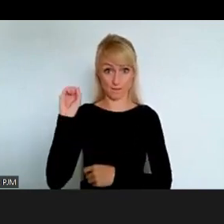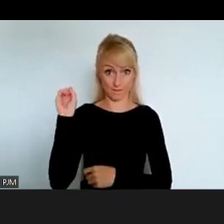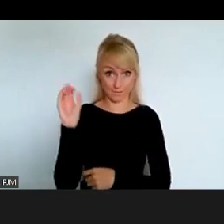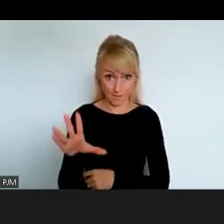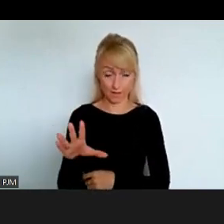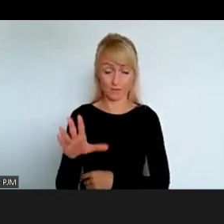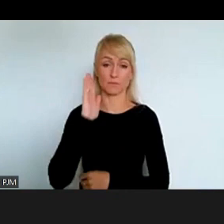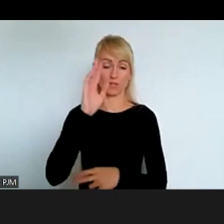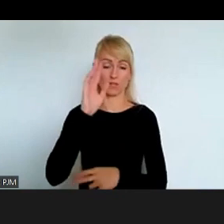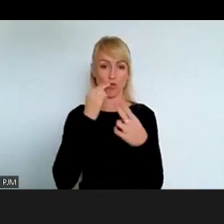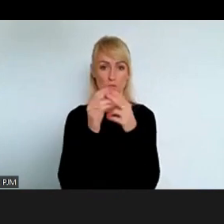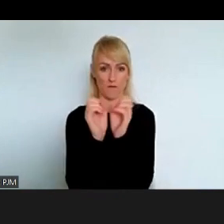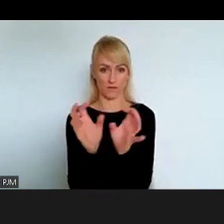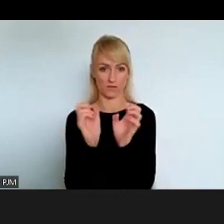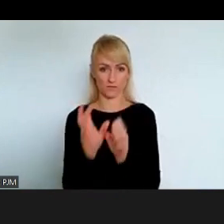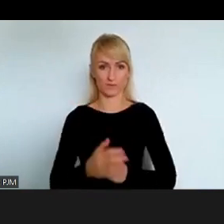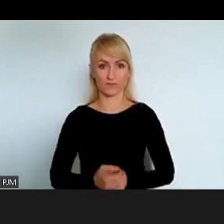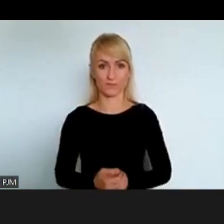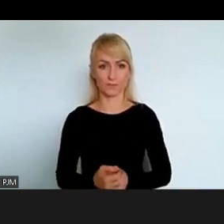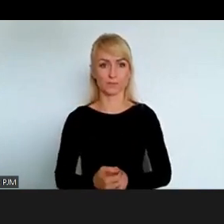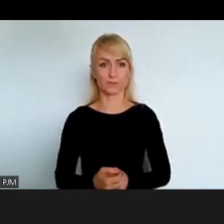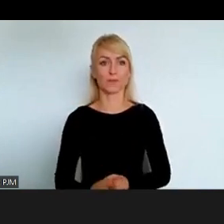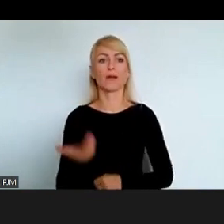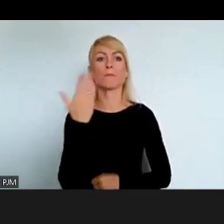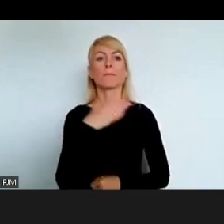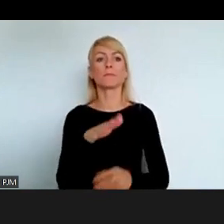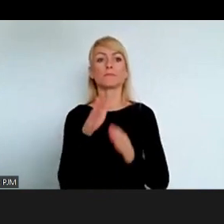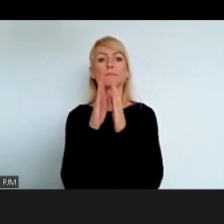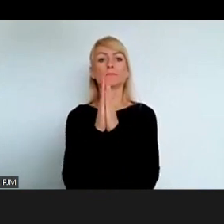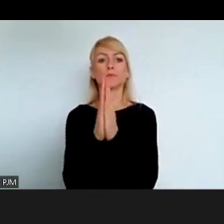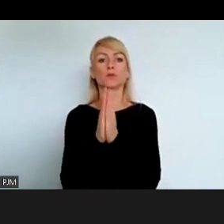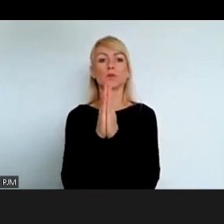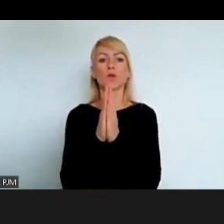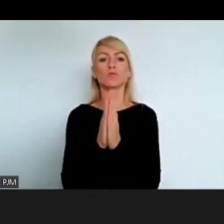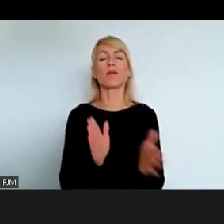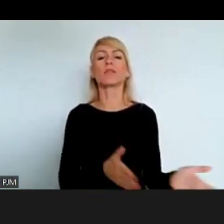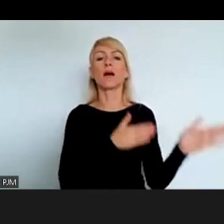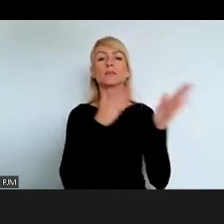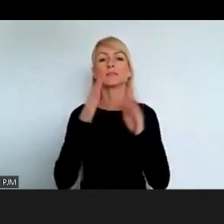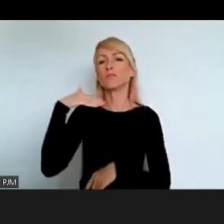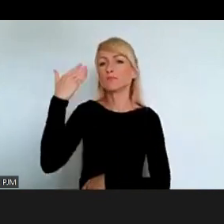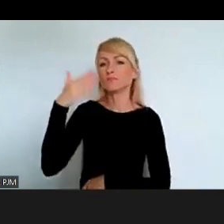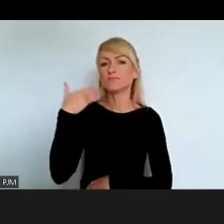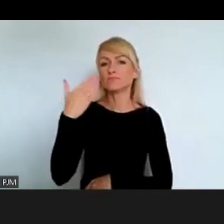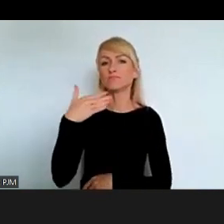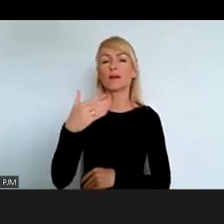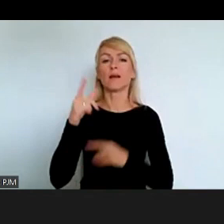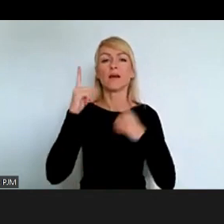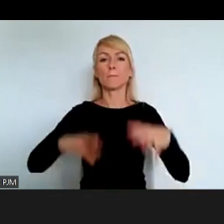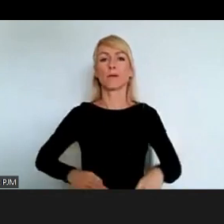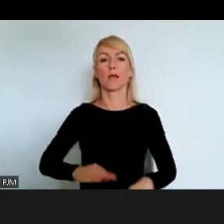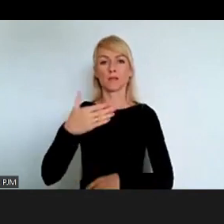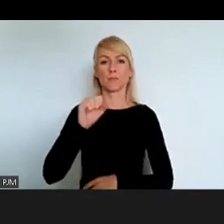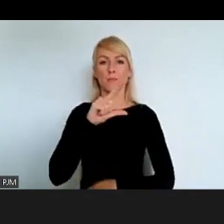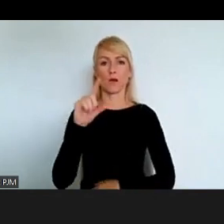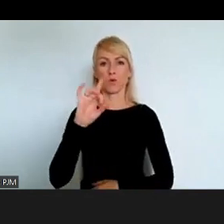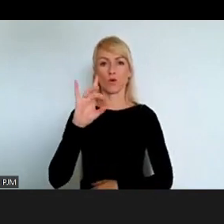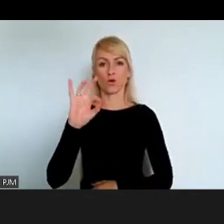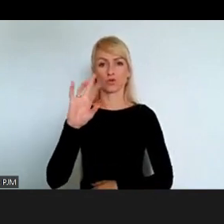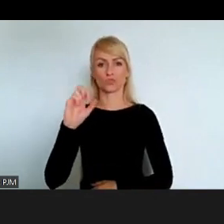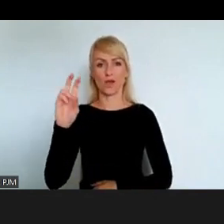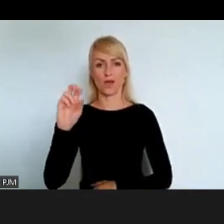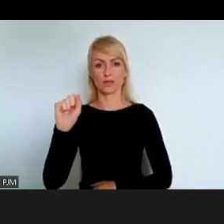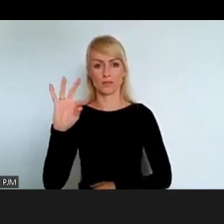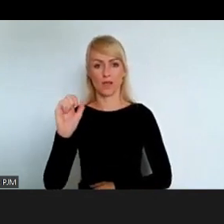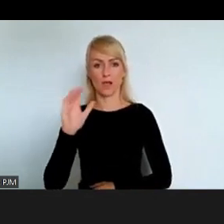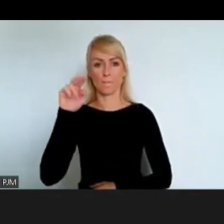odpowiedzi. Bardzo proszę naszego kolejnego prelegenta, panią Małgorzatę Bulczak, o opowiedzenie o